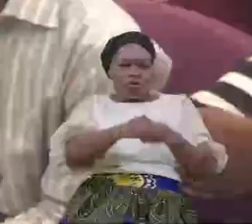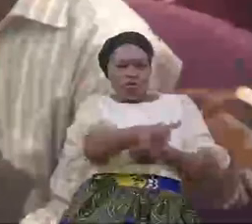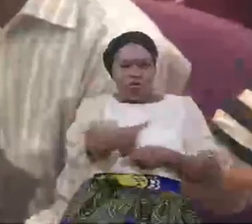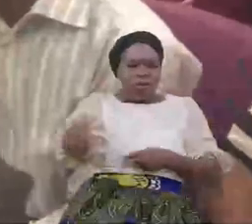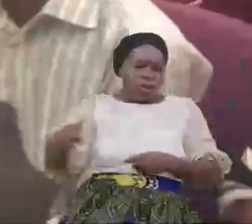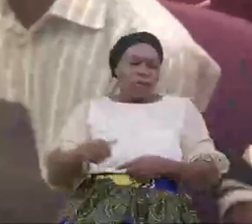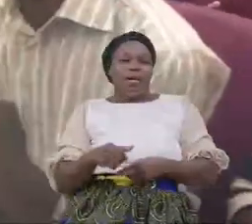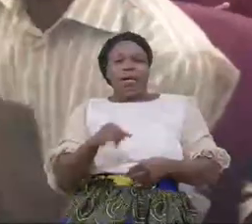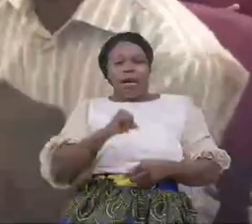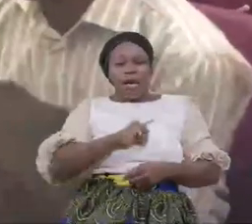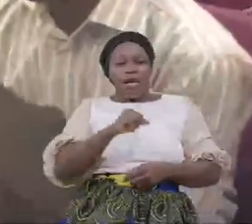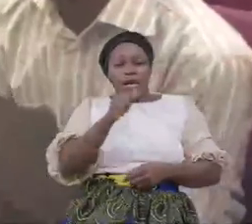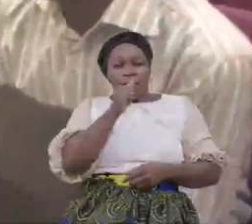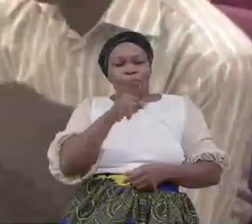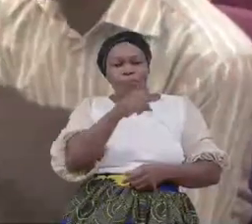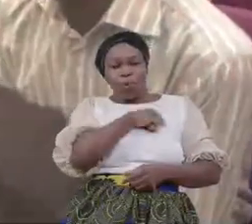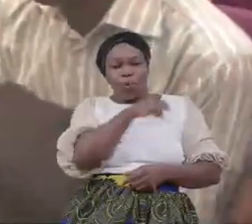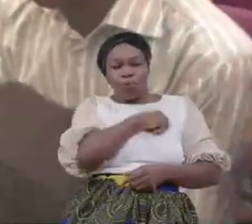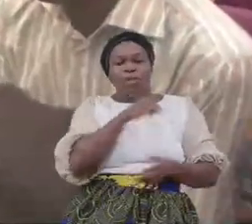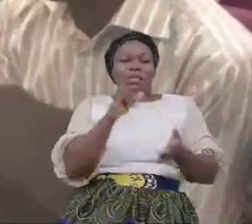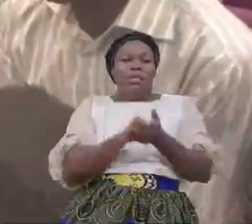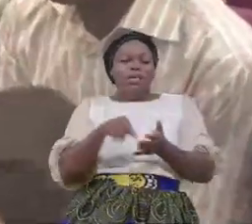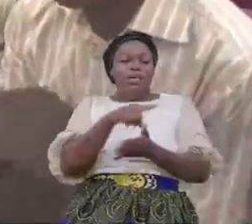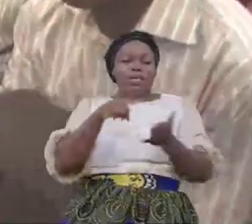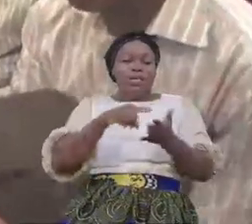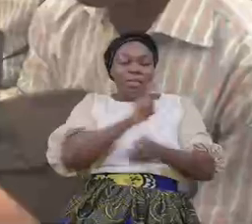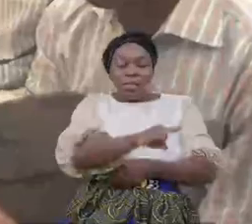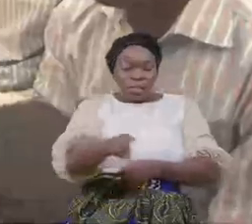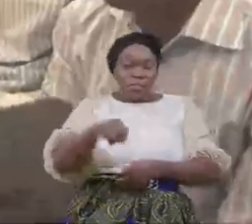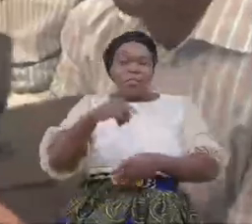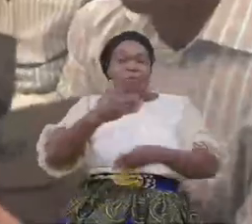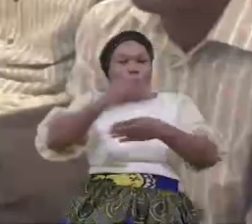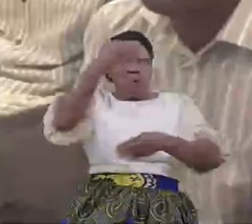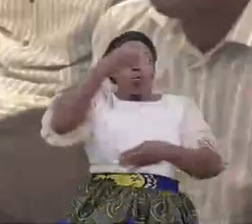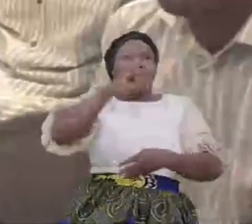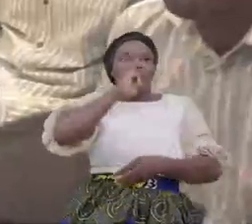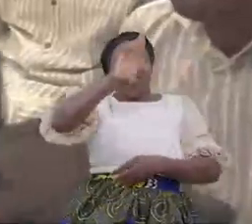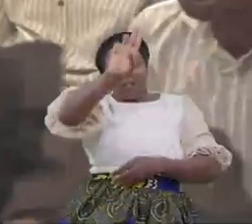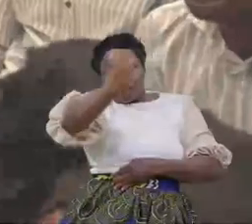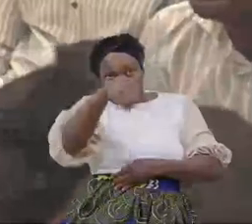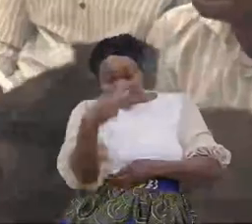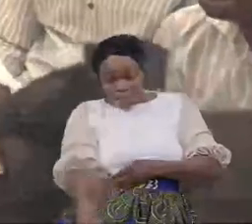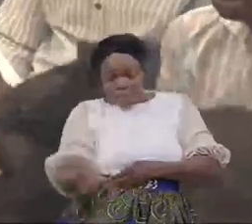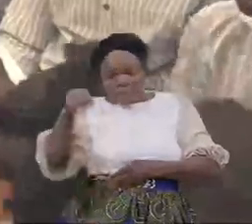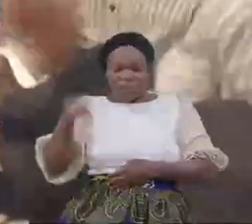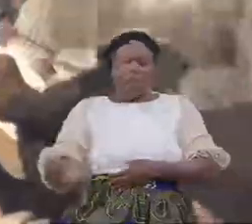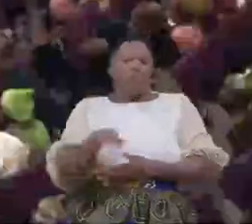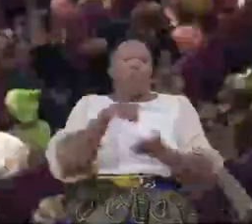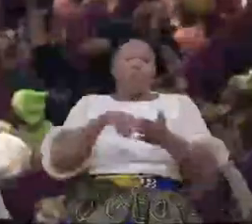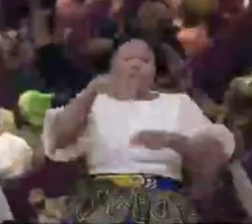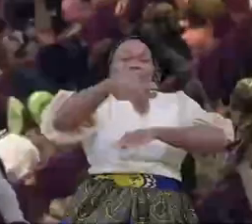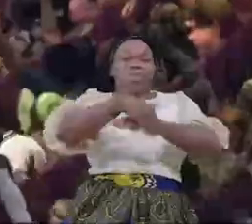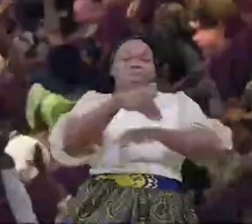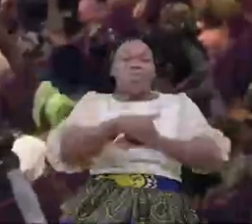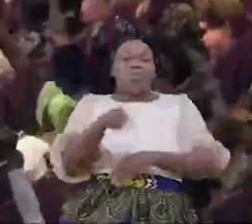J'ai la conviction que ces murailles de Jéricho vont tomber ce soir. Y a-t-il un frère qui a la